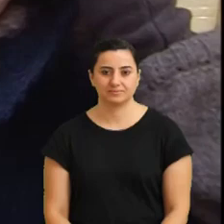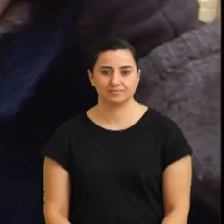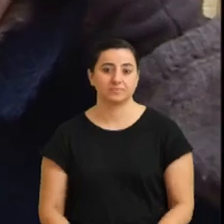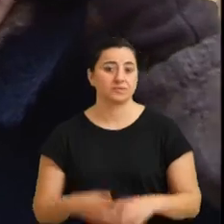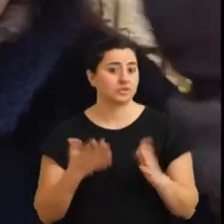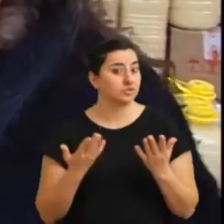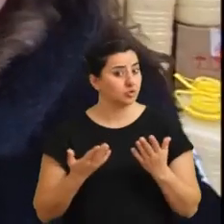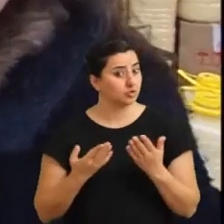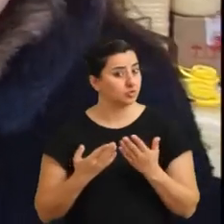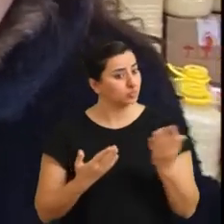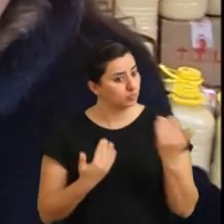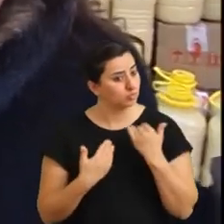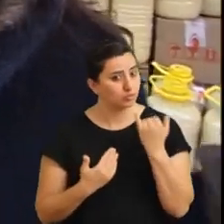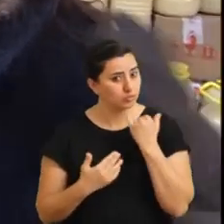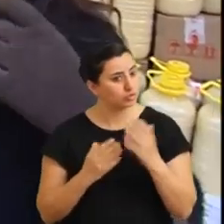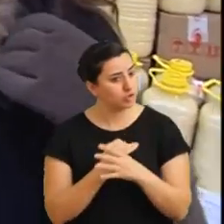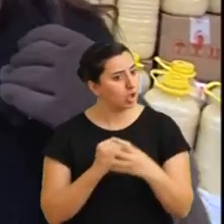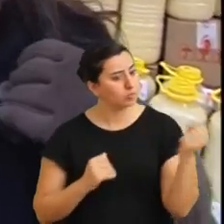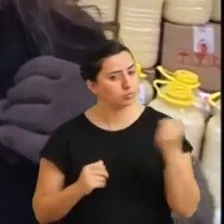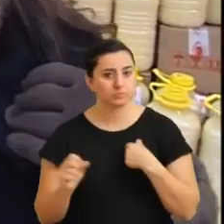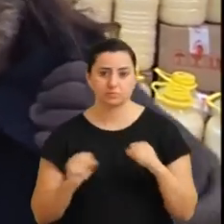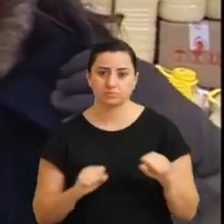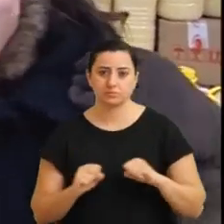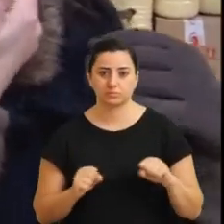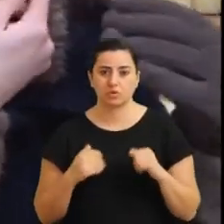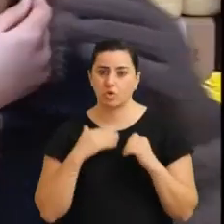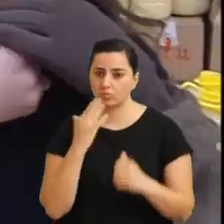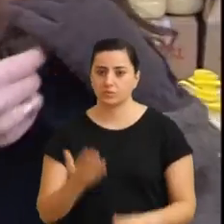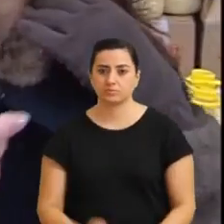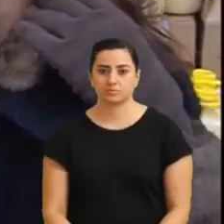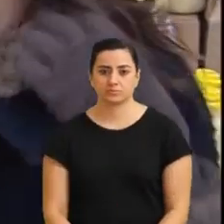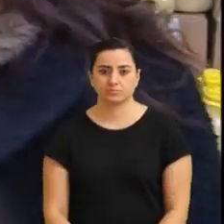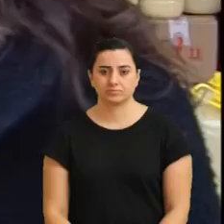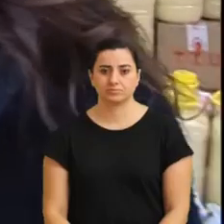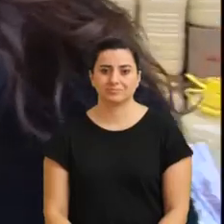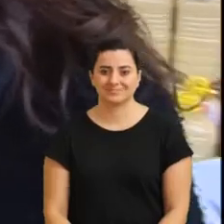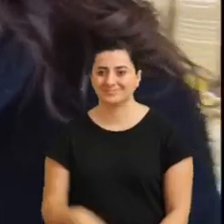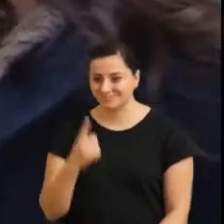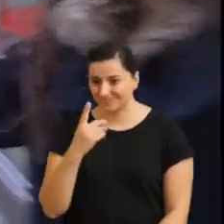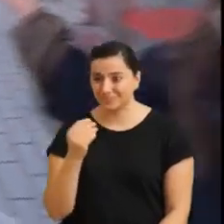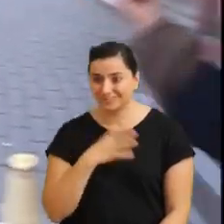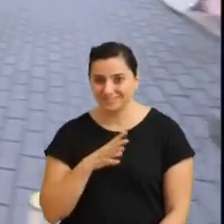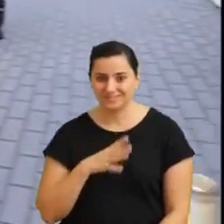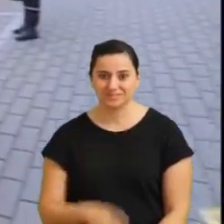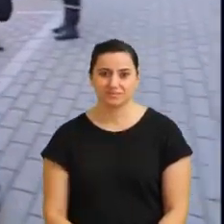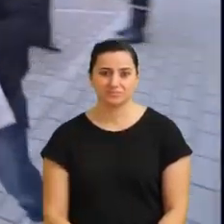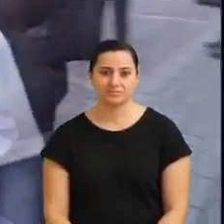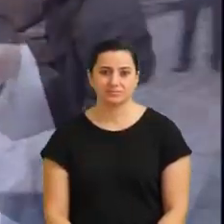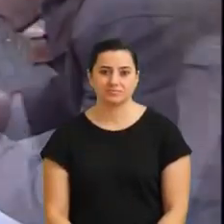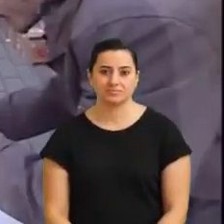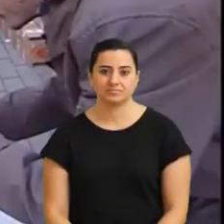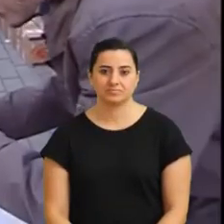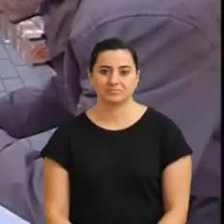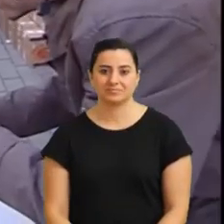Hiç ayak yapmıyorum. Geliyor benim müşterim çalıyor ya. Aa, geliyor benim müşterim çalıyor ama özür dilerim. 1 liradan vereyim mi size boza?